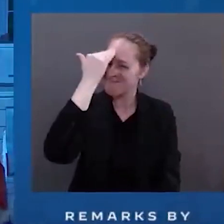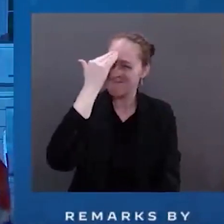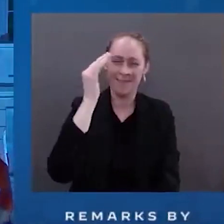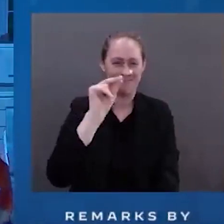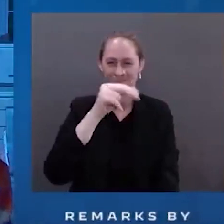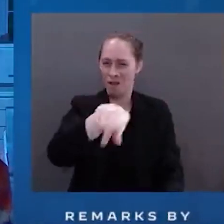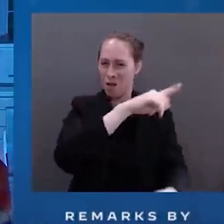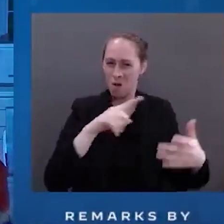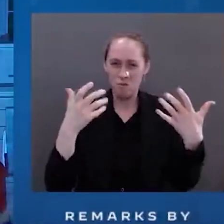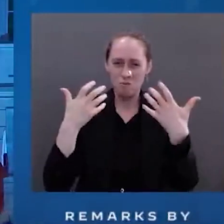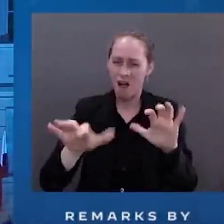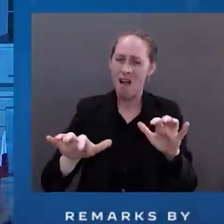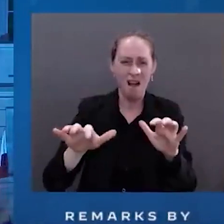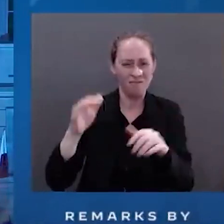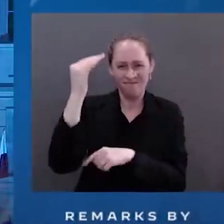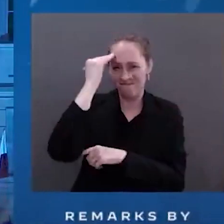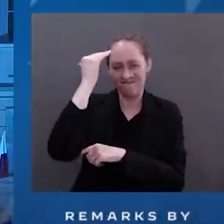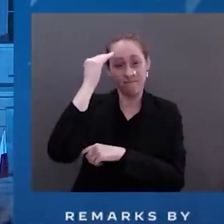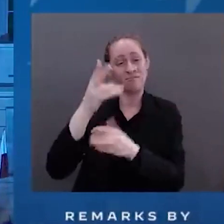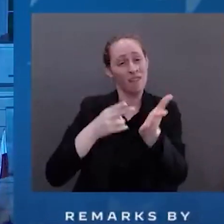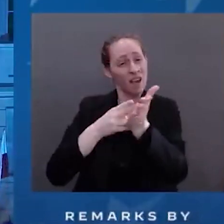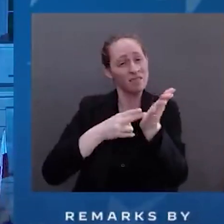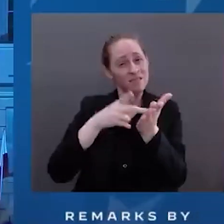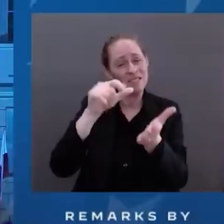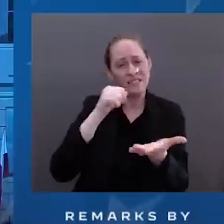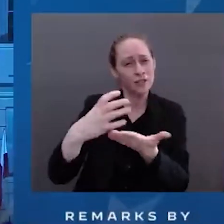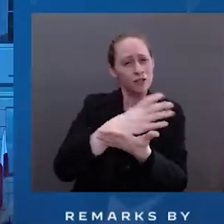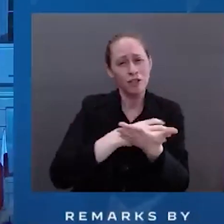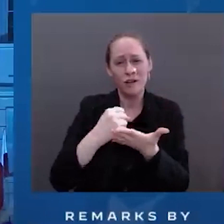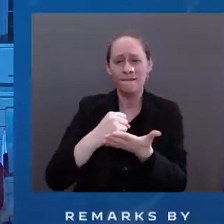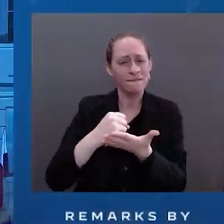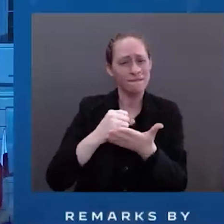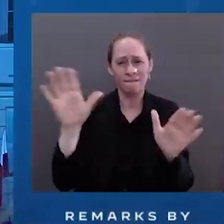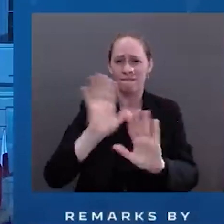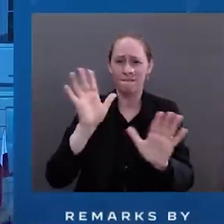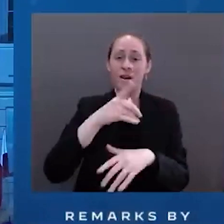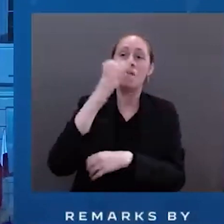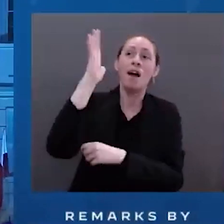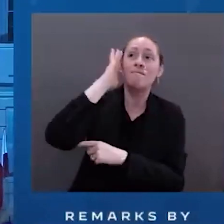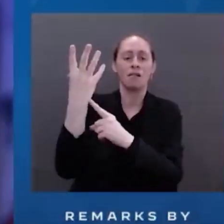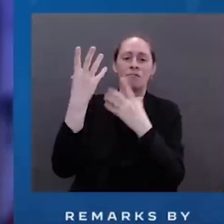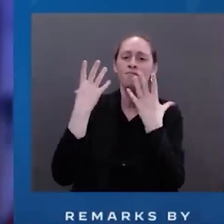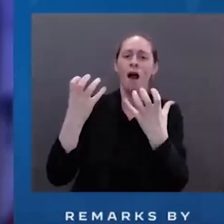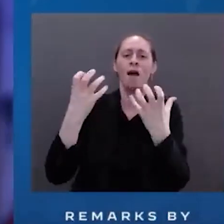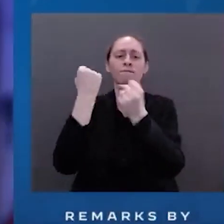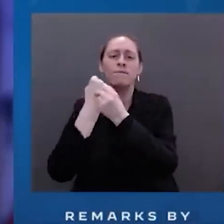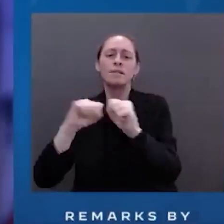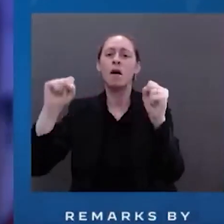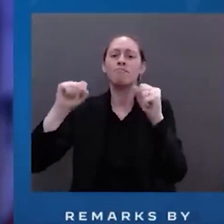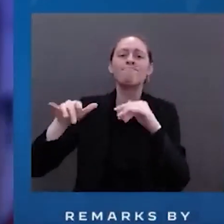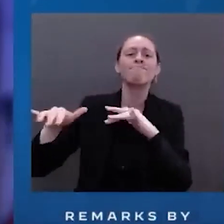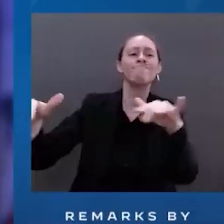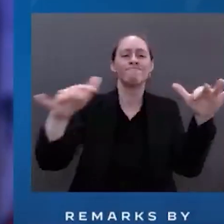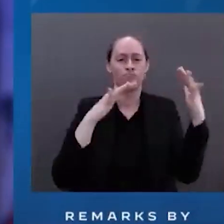This war is not worthy of you, the Russian people. Putin can and must end this war. This man